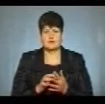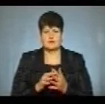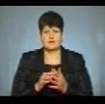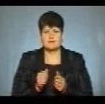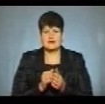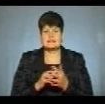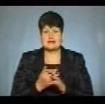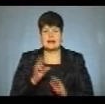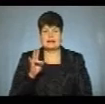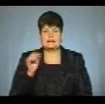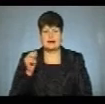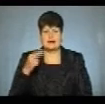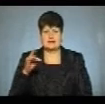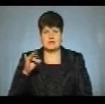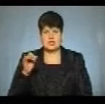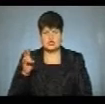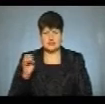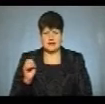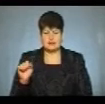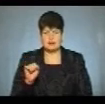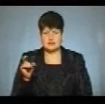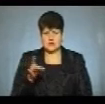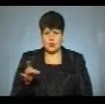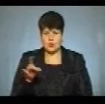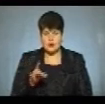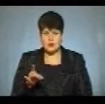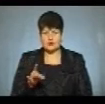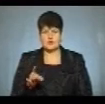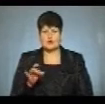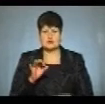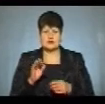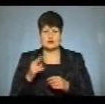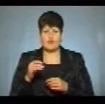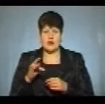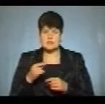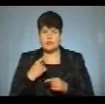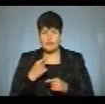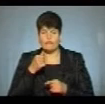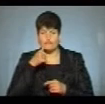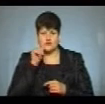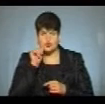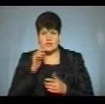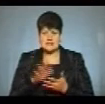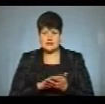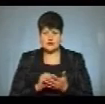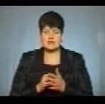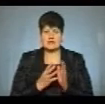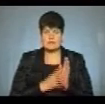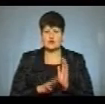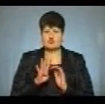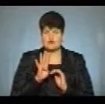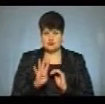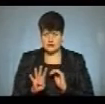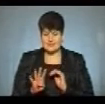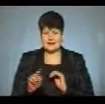Теребовлянського району. Начальник сектору розмінування пожежно-рятувальної служби області Олександр Дворецький каже, вчора знешкодили теж 94 снаряди